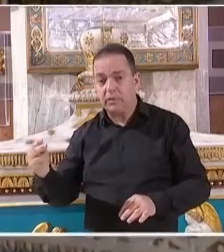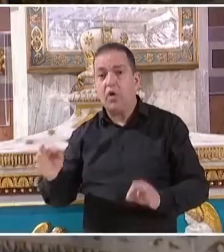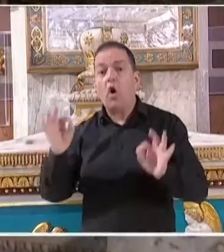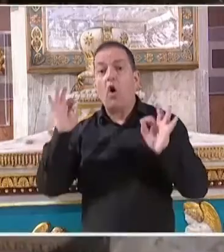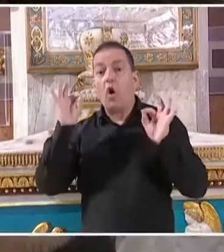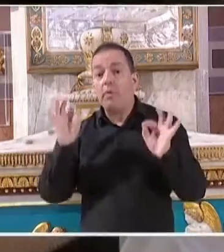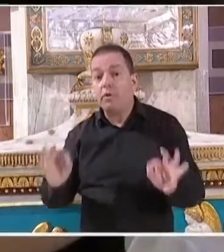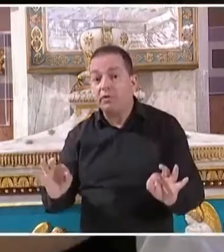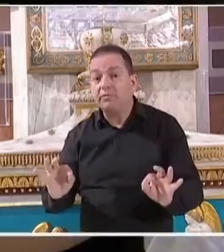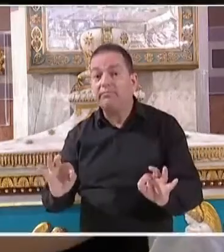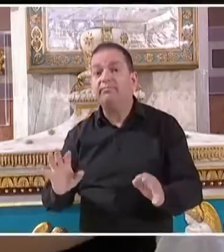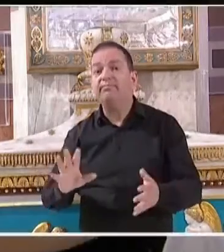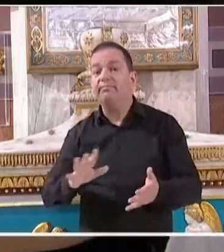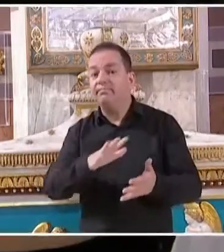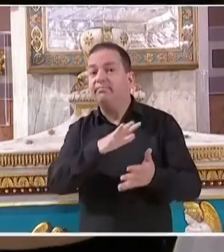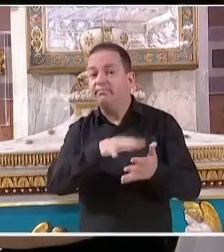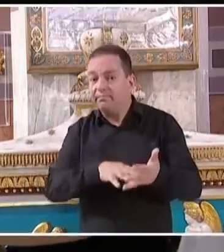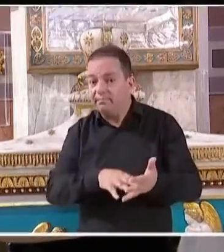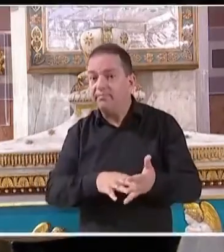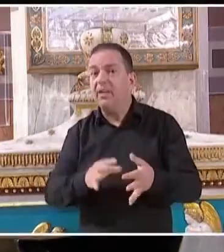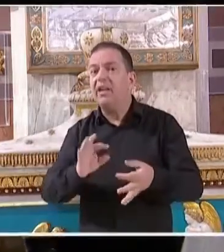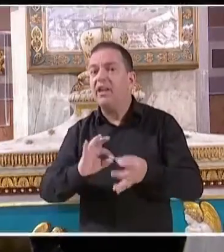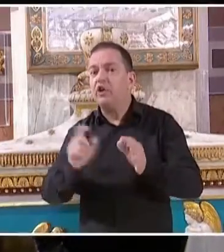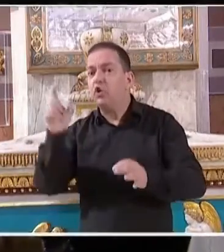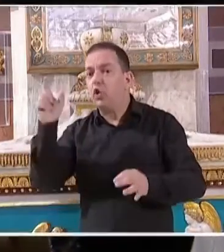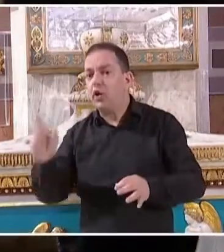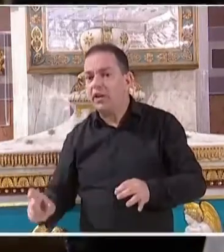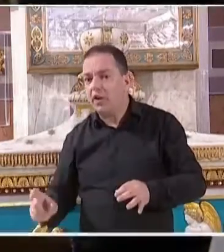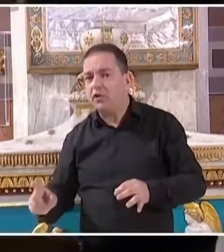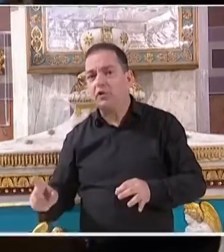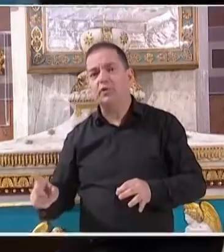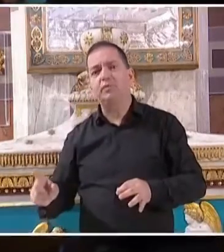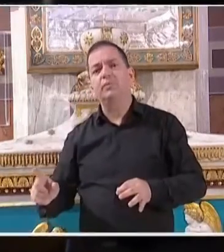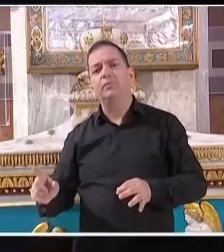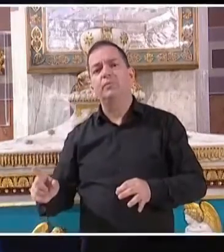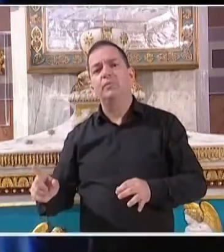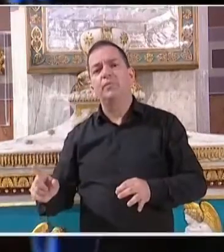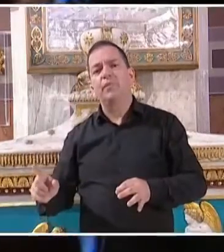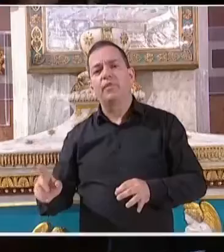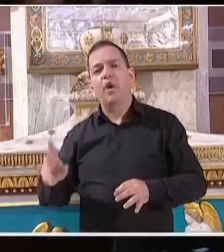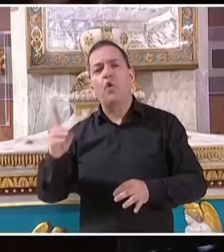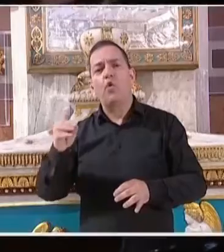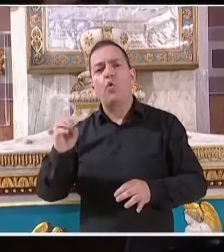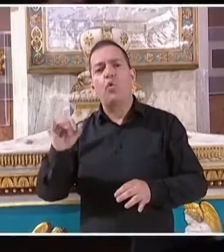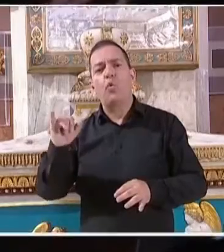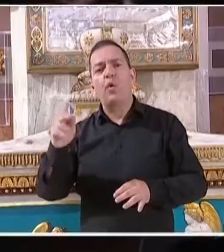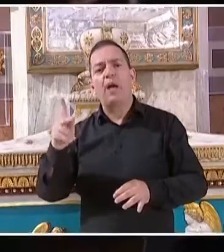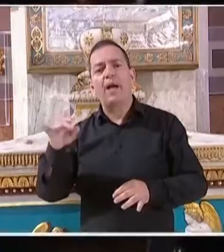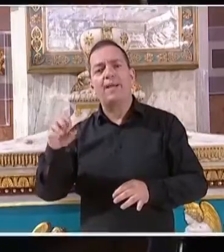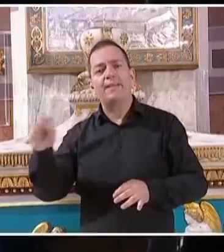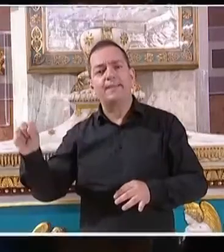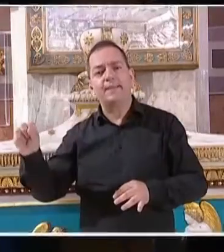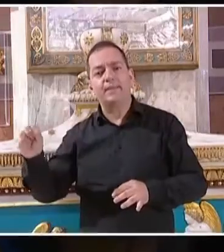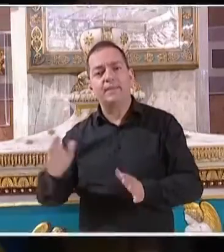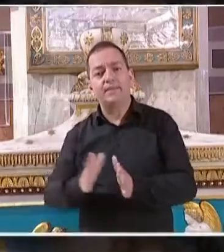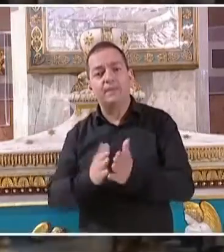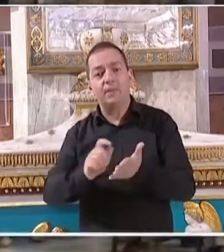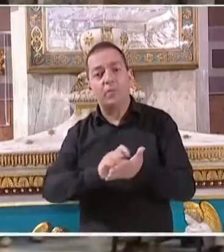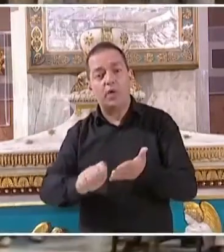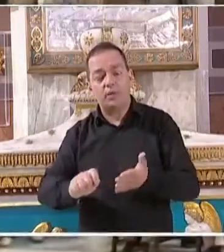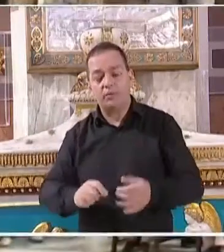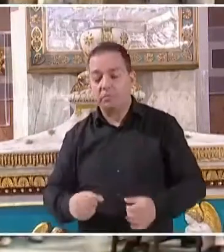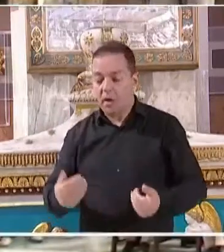τα διασώζει ο ιστορικός της Αλώσεως Δούκας. «Το